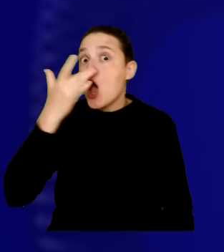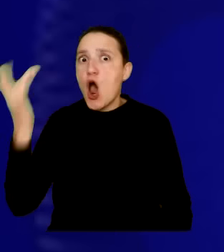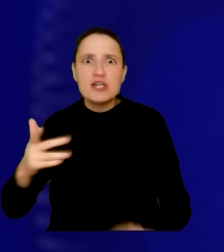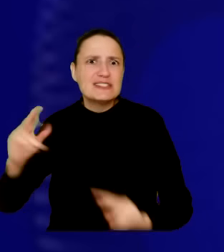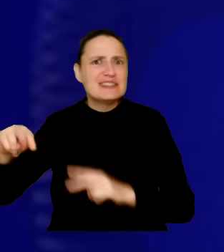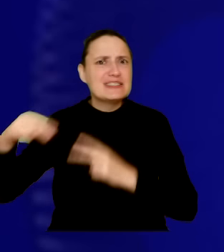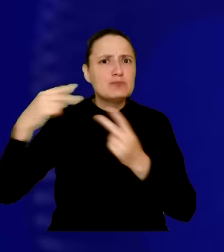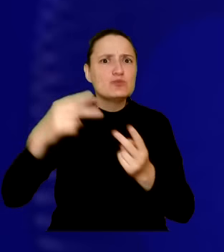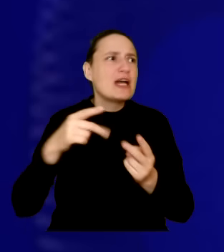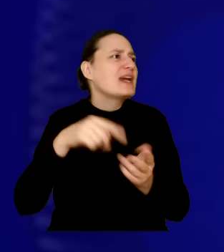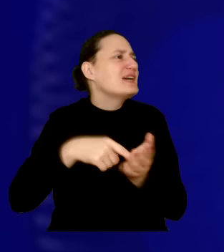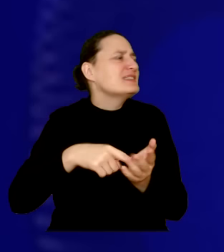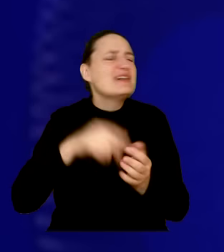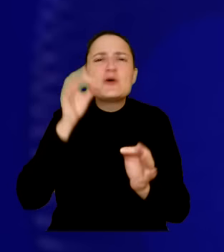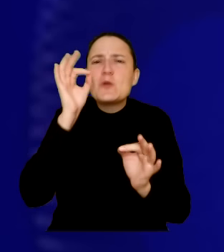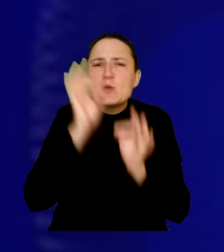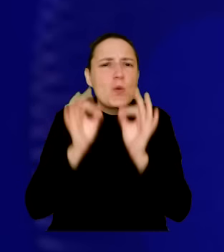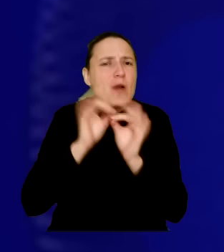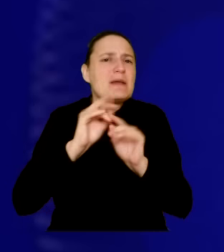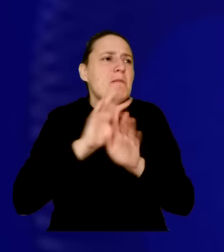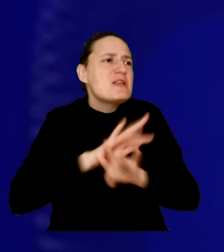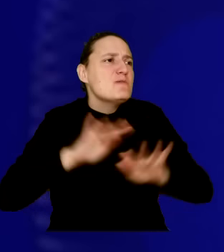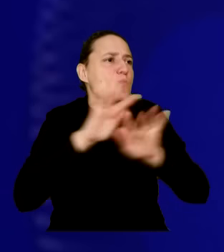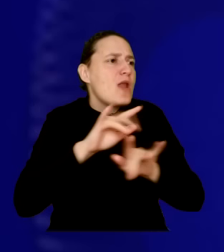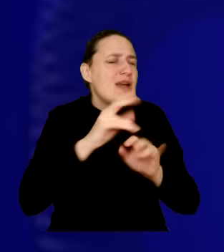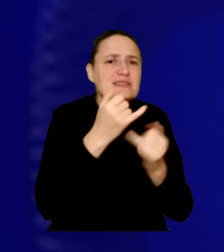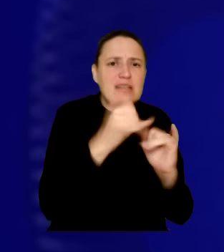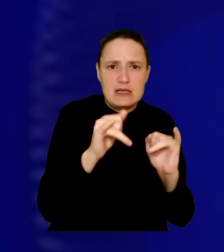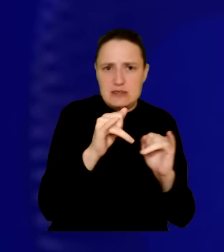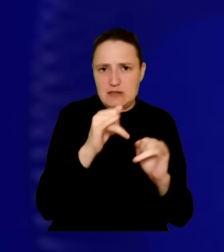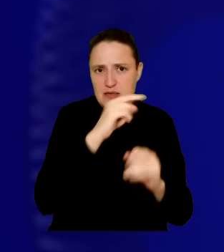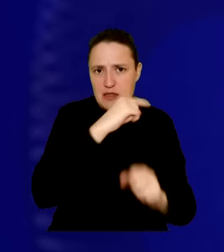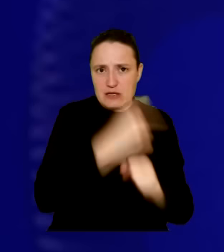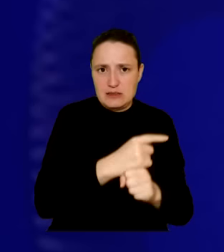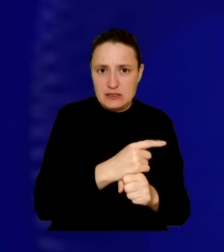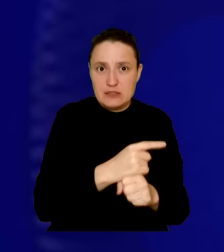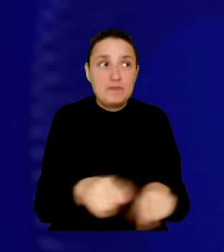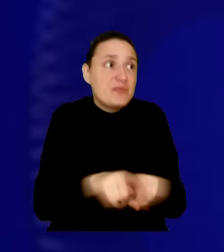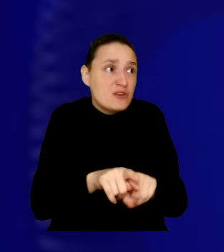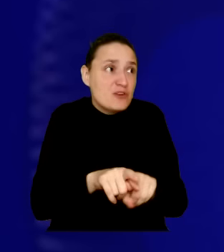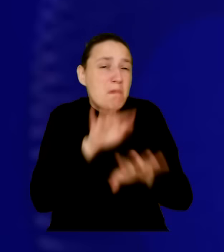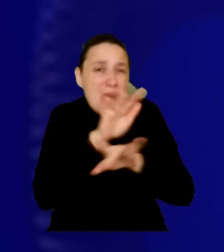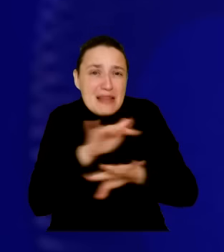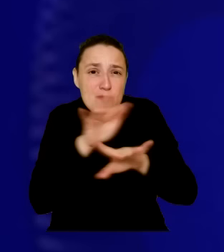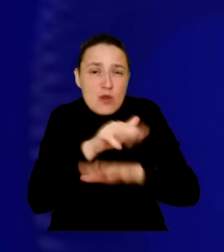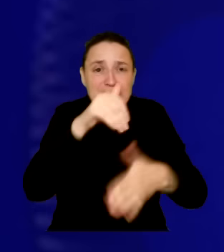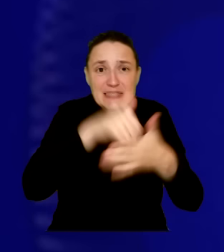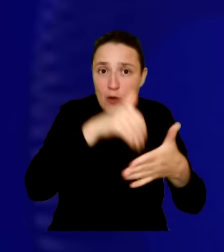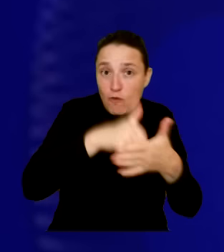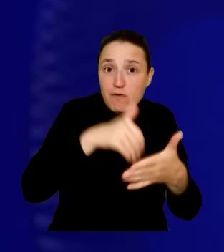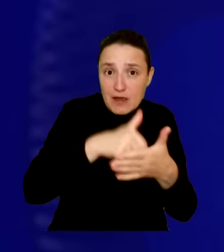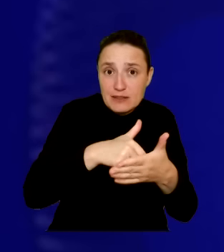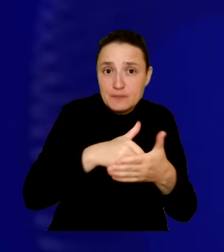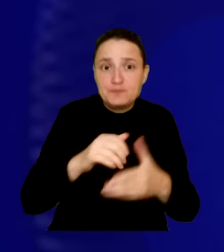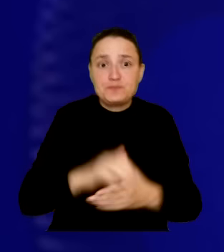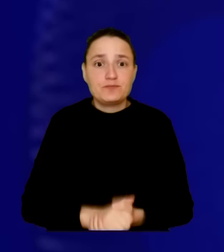przeznaczony do manipulacji nad podejmowaniem decyzji przez innych ludzi oraz manipulacji ich zachowaniem. Z Jessica